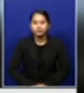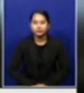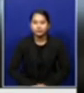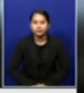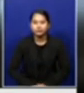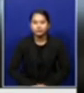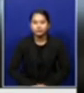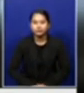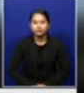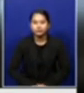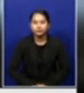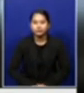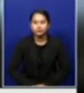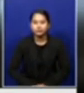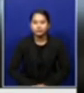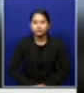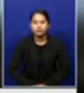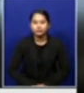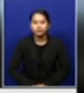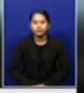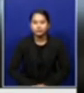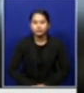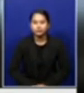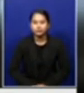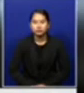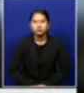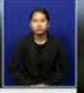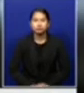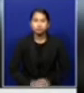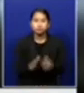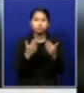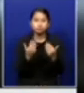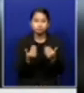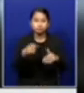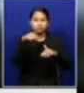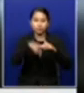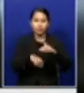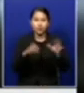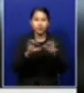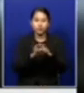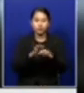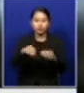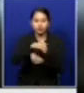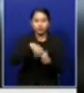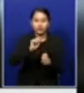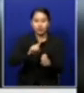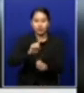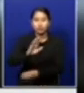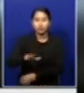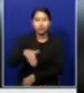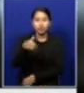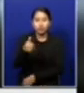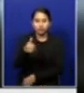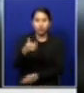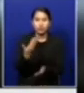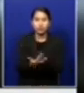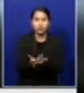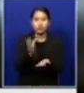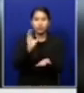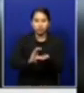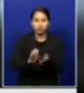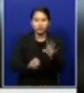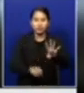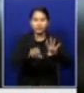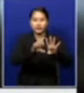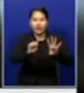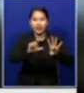ไม่เป็นไรครับก็คือในส่วนนี้ผมจะเจาะลงในส่วนที่เกี่ยวข้องเฉพาะกับการฟื้นฟูเศรษฐกิจและสังคมเท่านั้นรัฐบาลตั้งงบประมาณไว้ 400,000 ล้